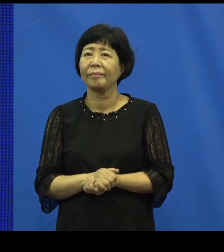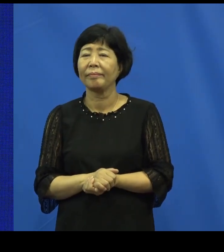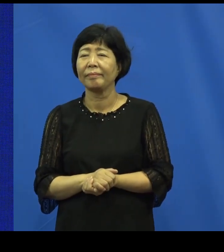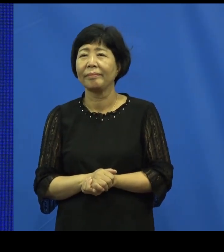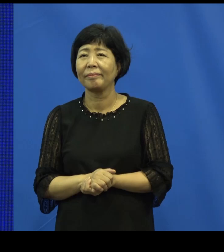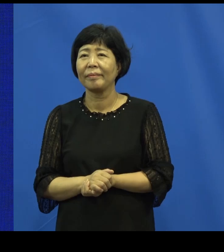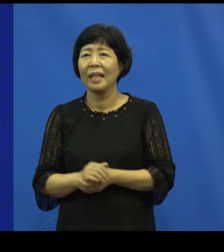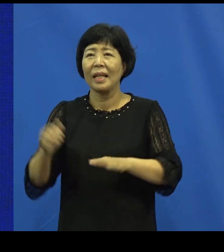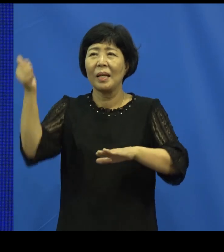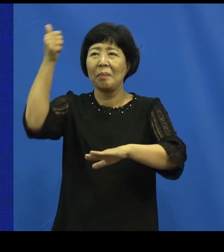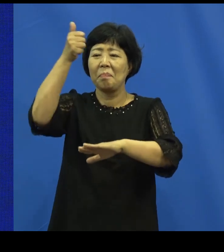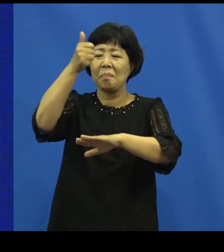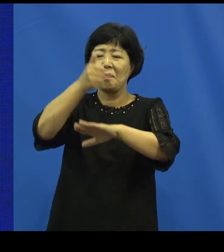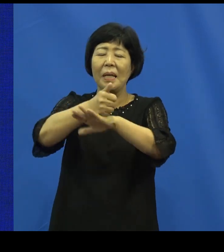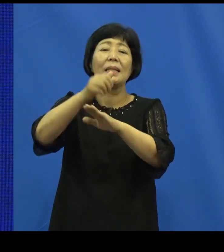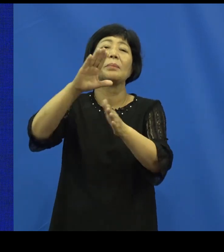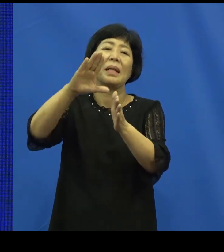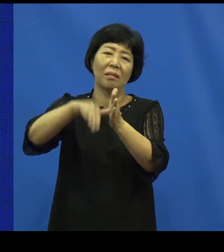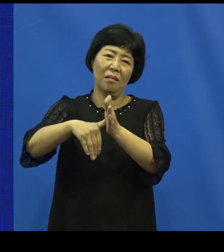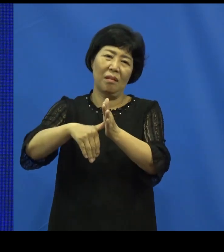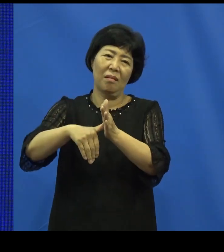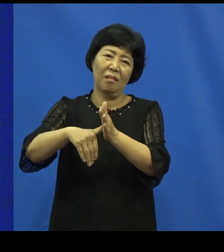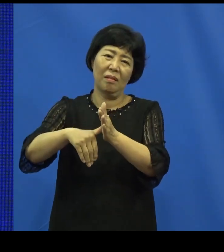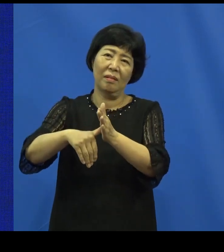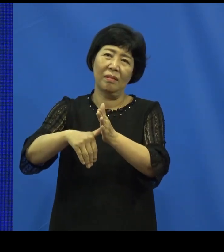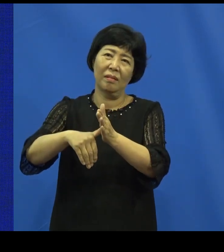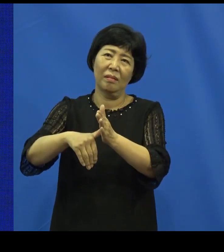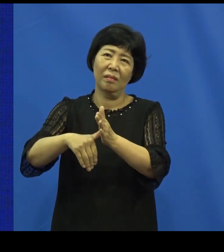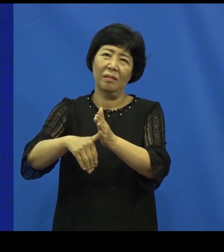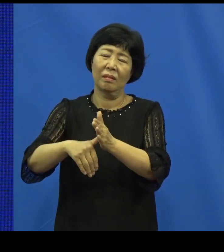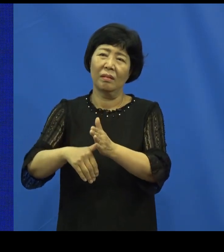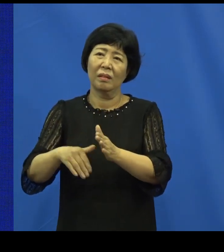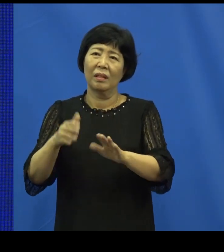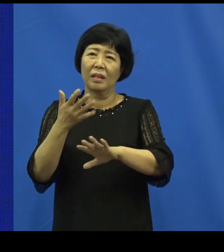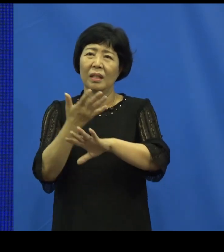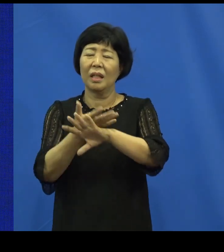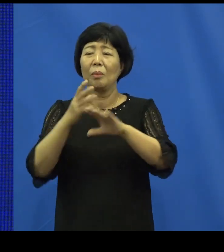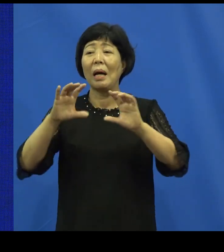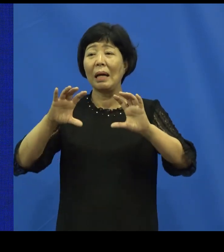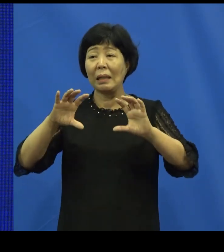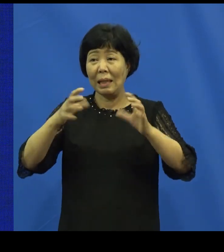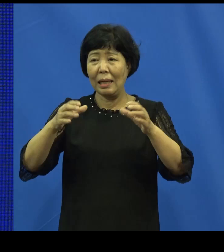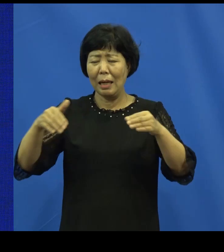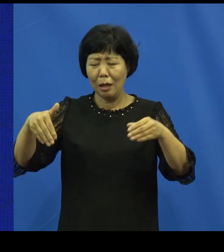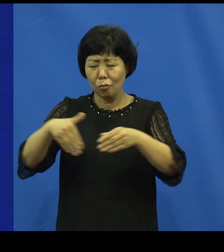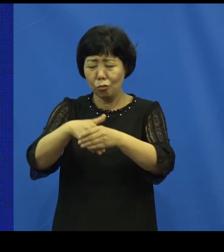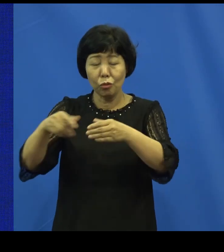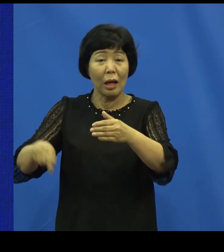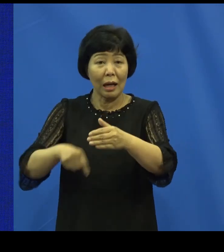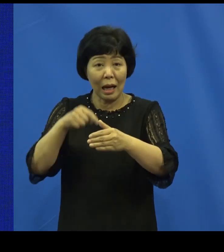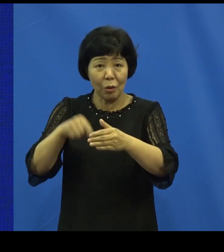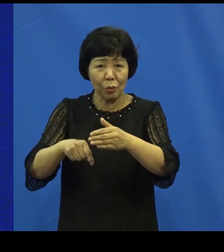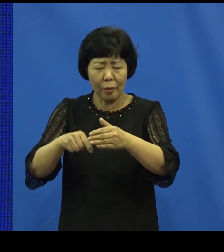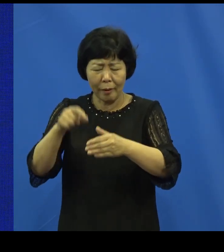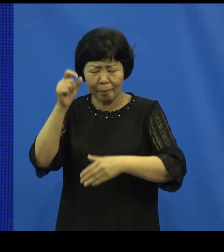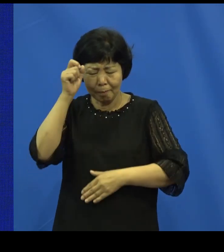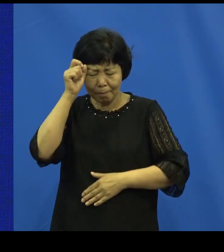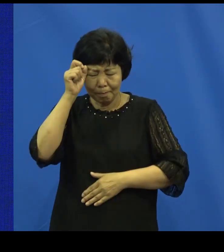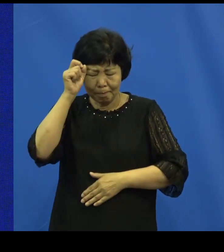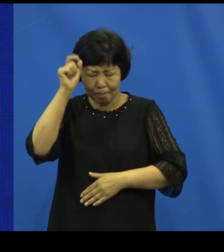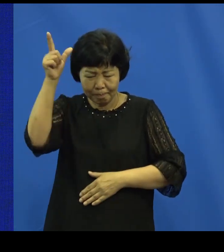이 마지막 시대에 오늘 이 이방의 문화에서 탁월함을 드러내고 흠결이